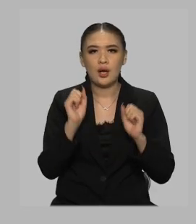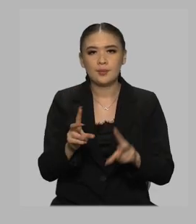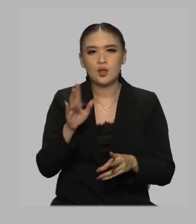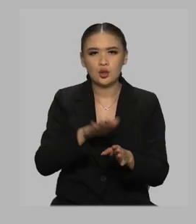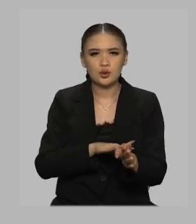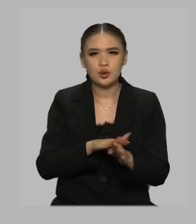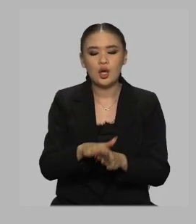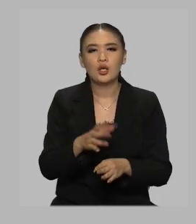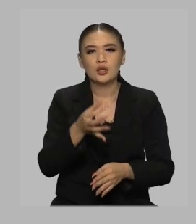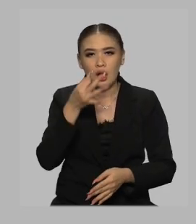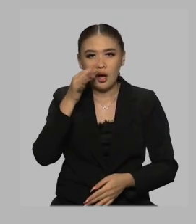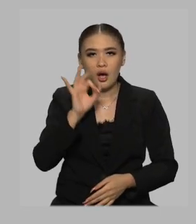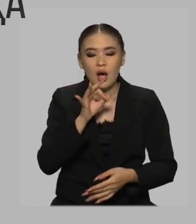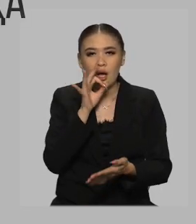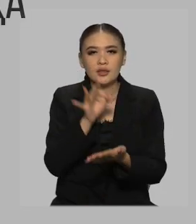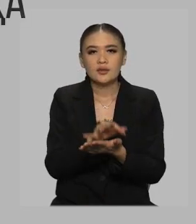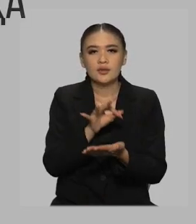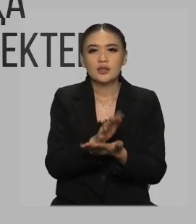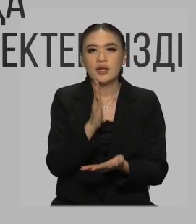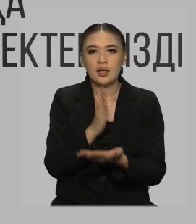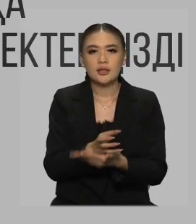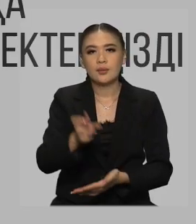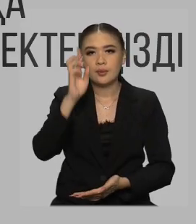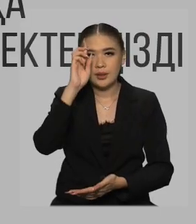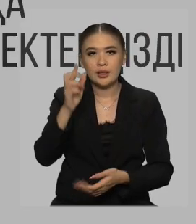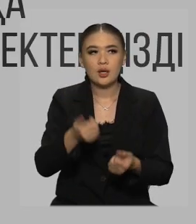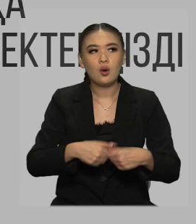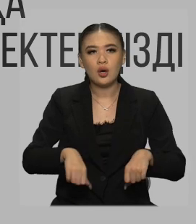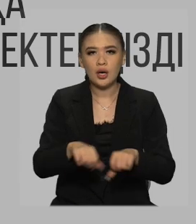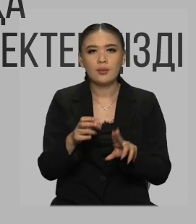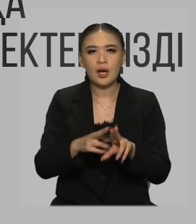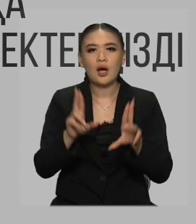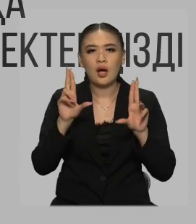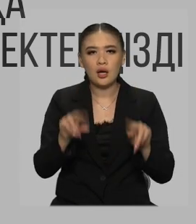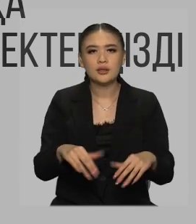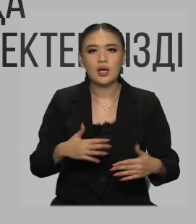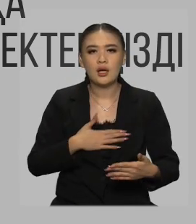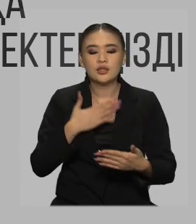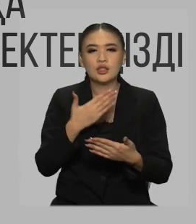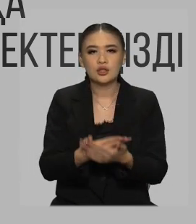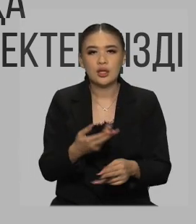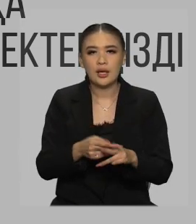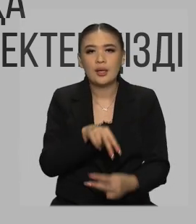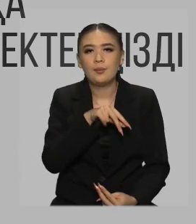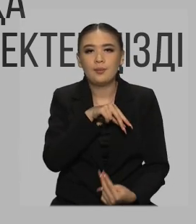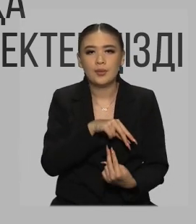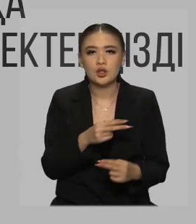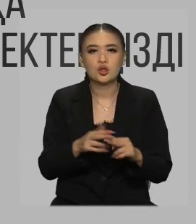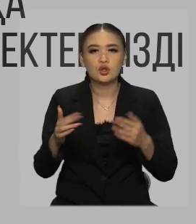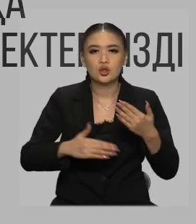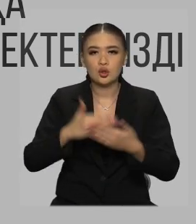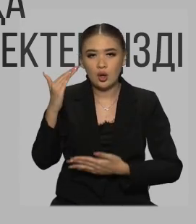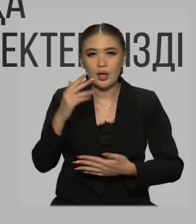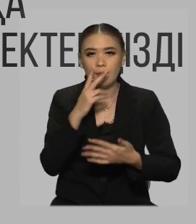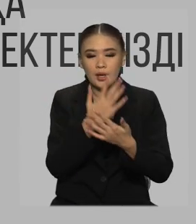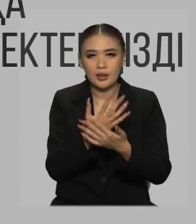әрі зор жауапкершілікті талап етеді. Мемлекет пен қоғам сіздердің антқа адалдықтарыңызды, қажырлы еңбектеріңізді жоғары